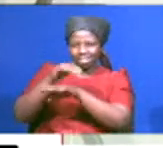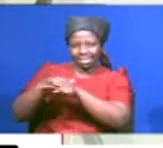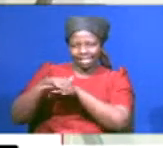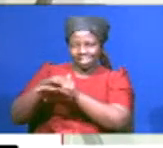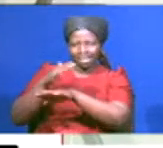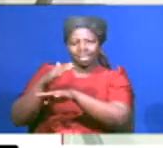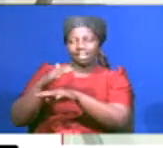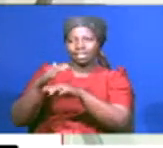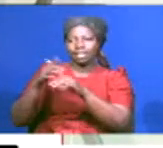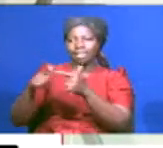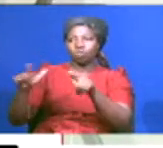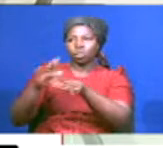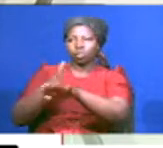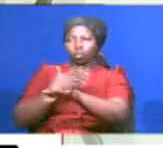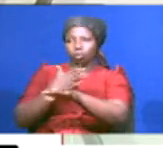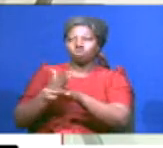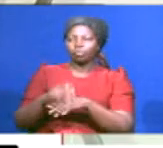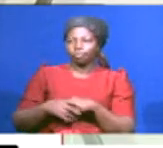kufanya,